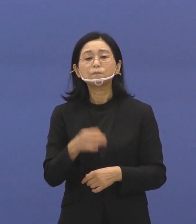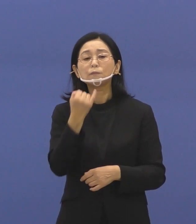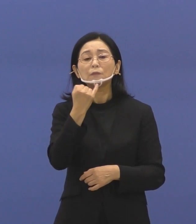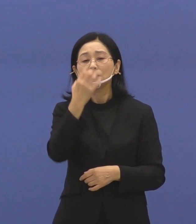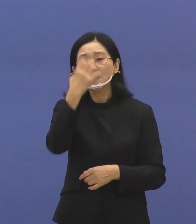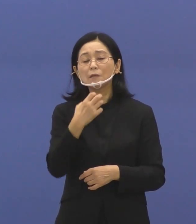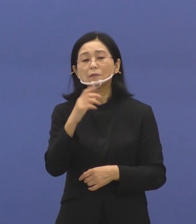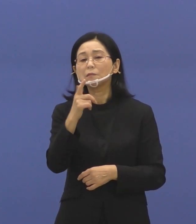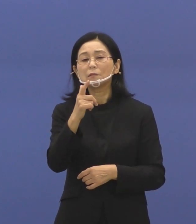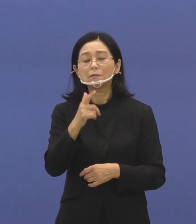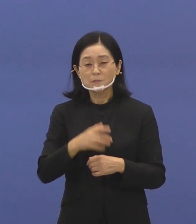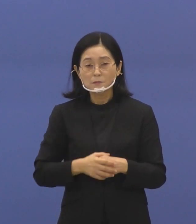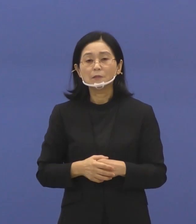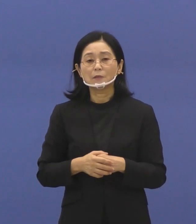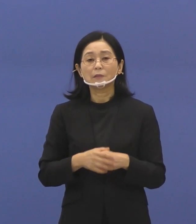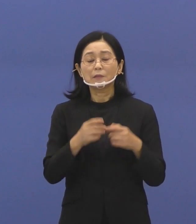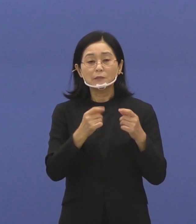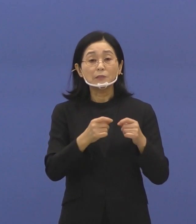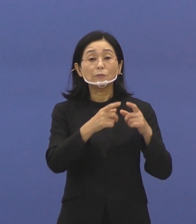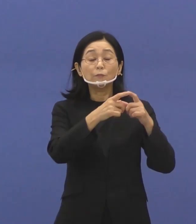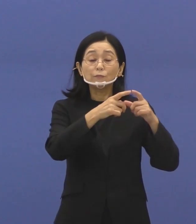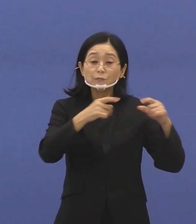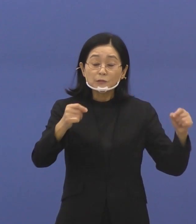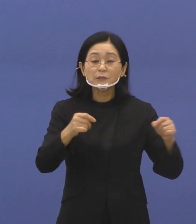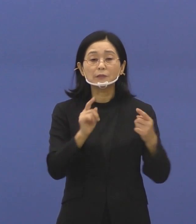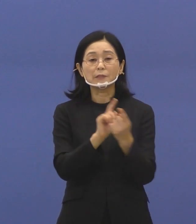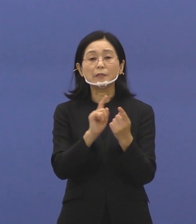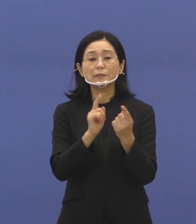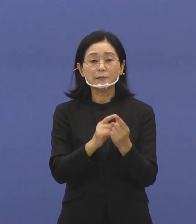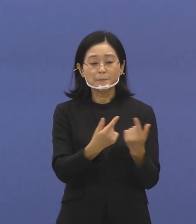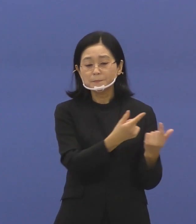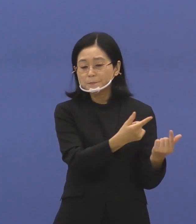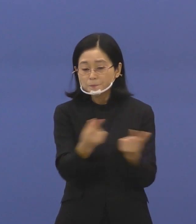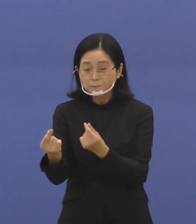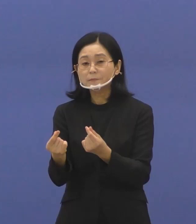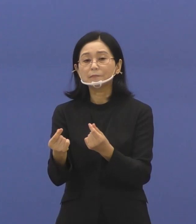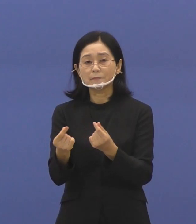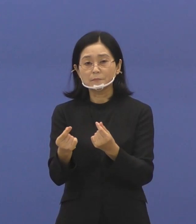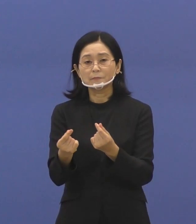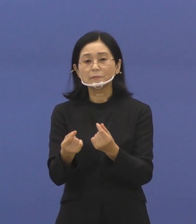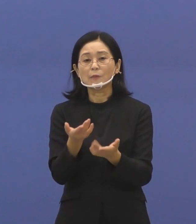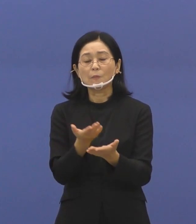ので、そこは国として全国一律に